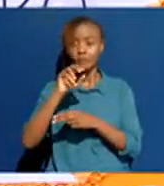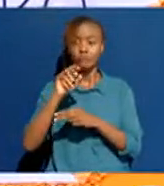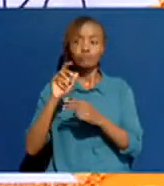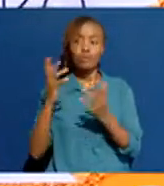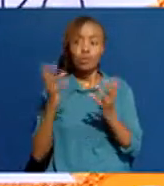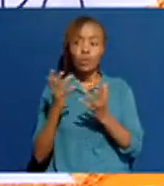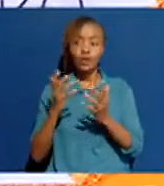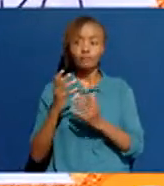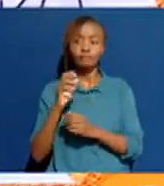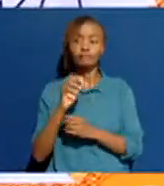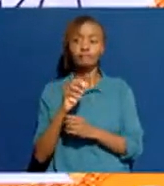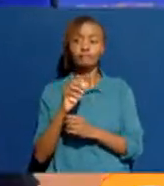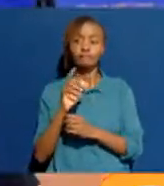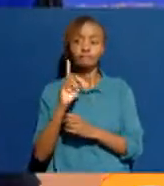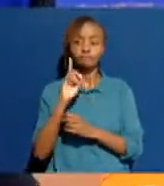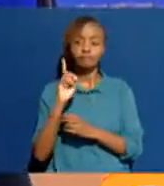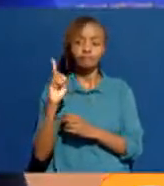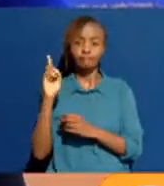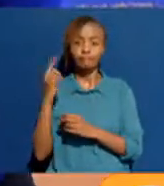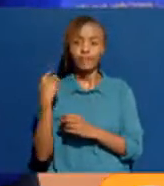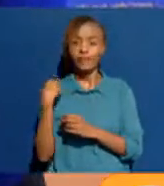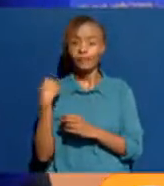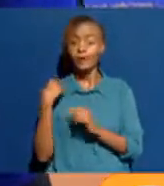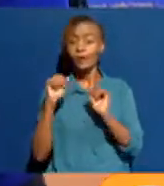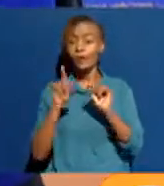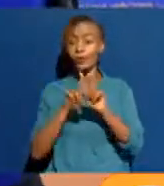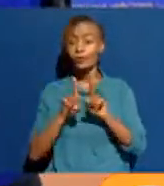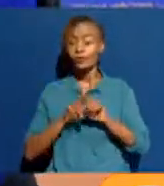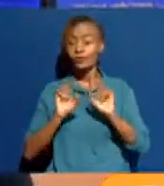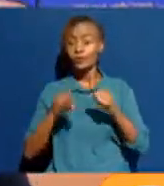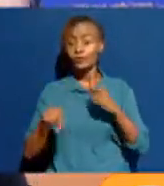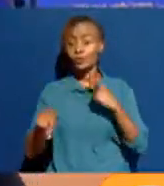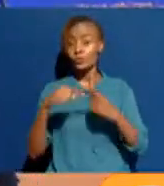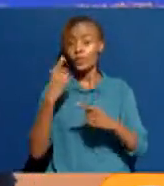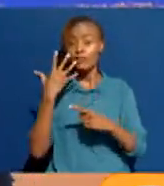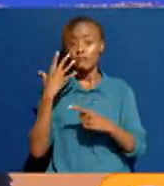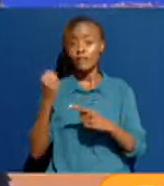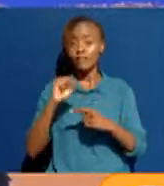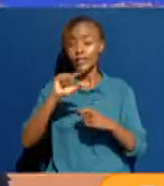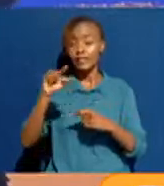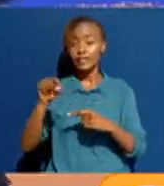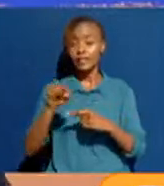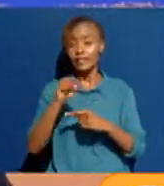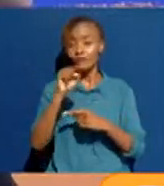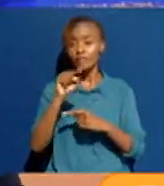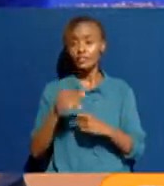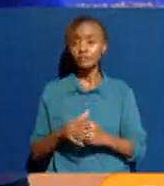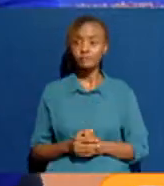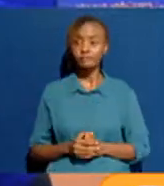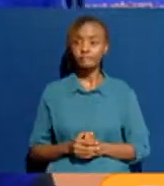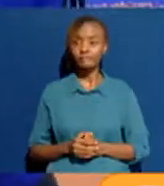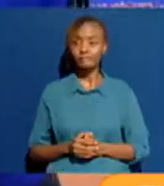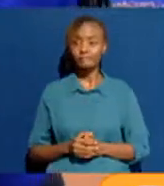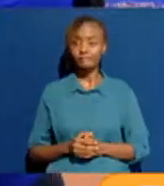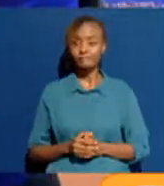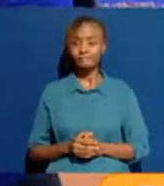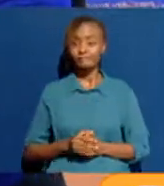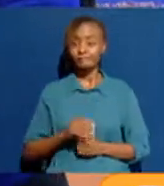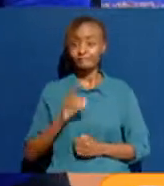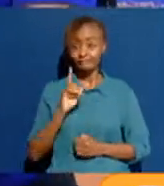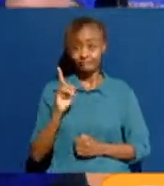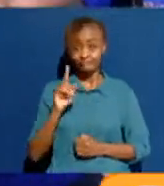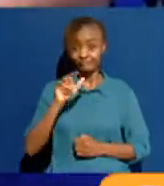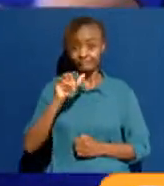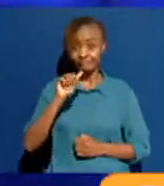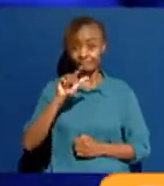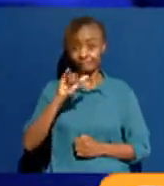29063 na uenda ukawa mshindi wa shilingi laki tano. Na shabiki mtu wangu because ina give naye Alice,